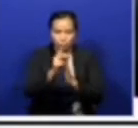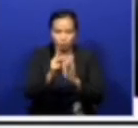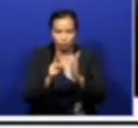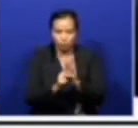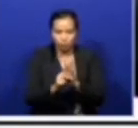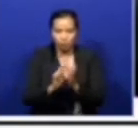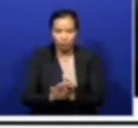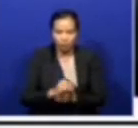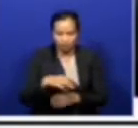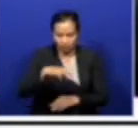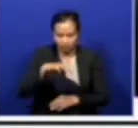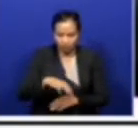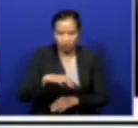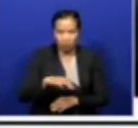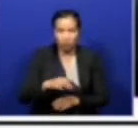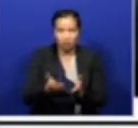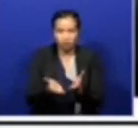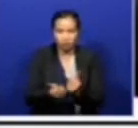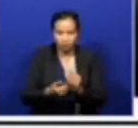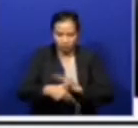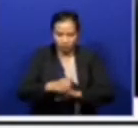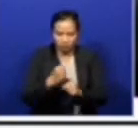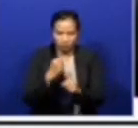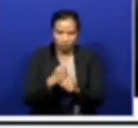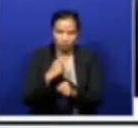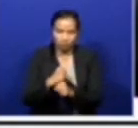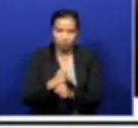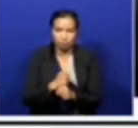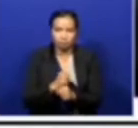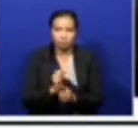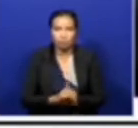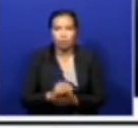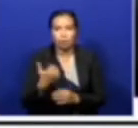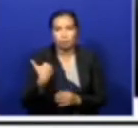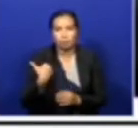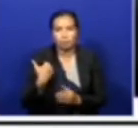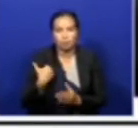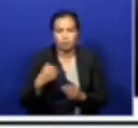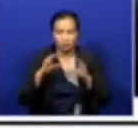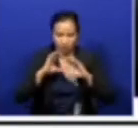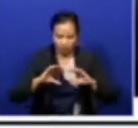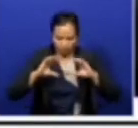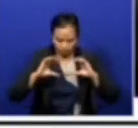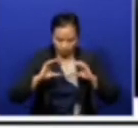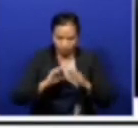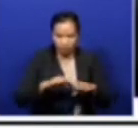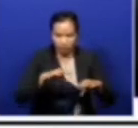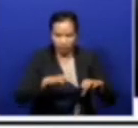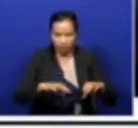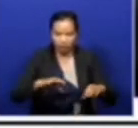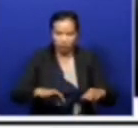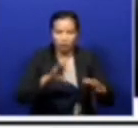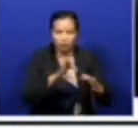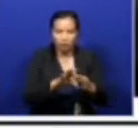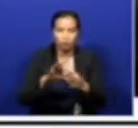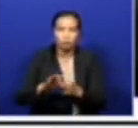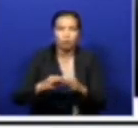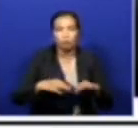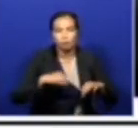ที่หน่วยงานจะต้องรับไปปฏิบัตินะครับมีส่วนราชการที่เกี่ยวข้องหลายหน่วยง